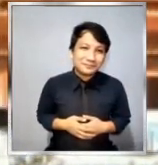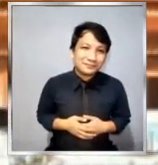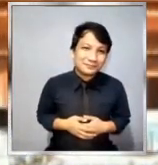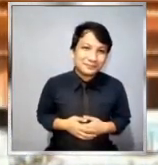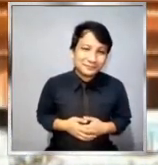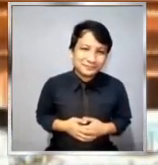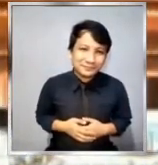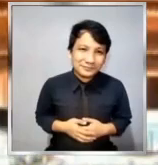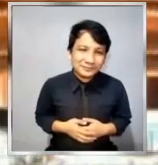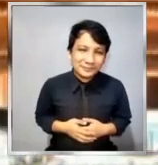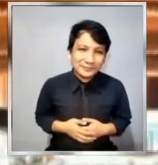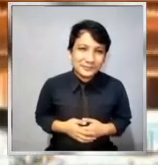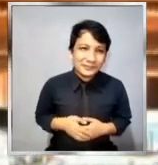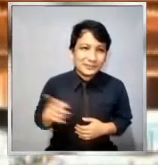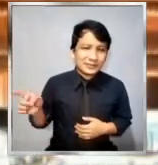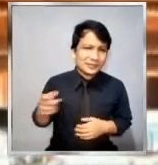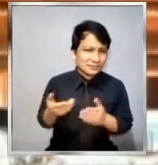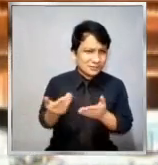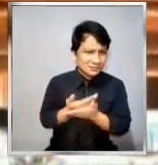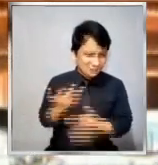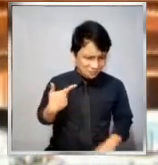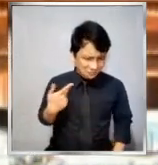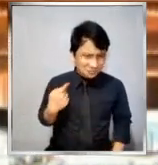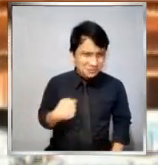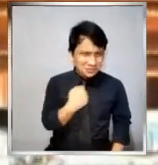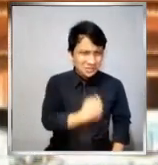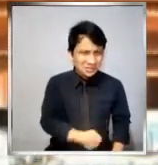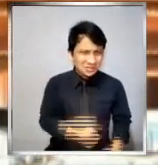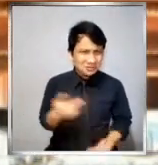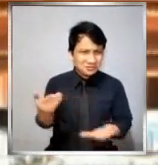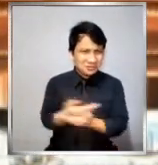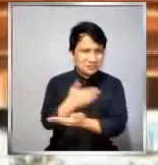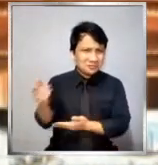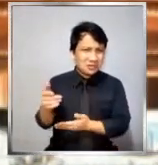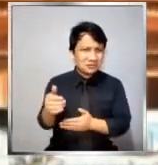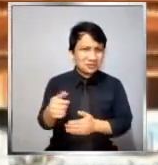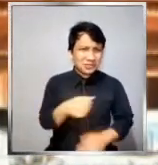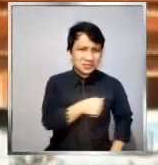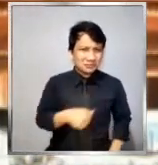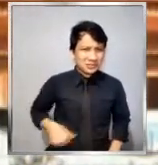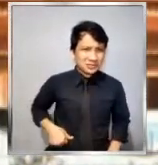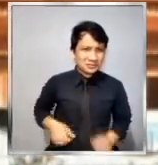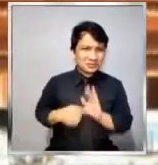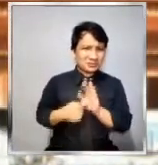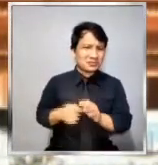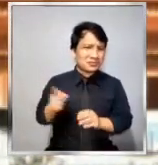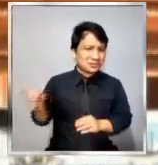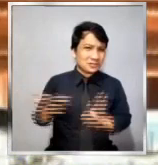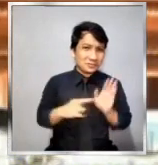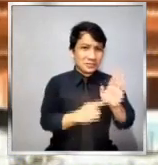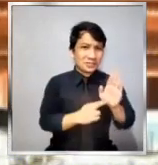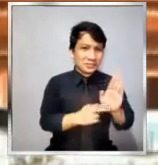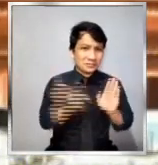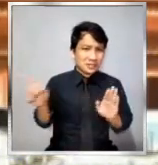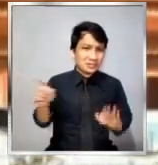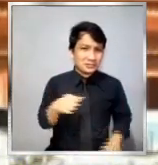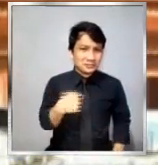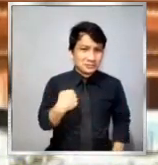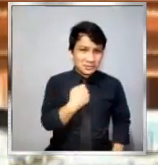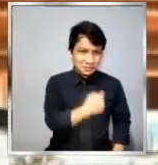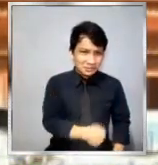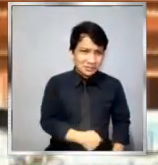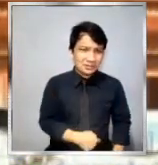China may bago ng ambassador. So I hope everything will be the